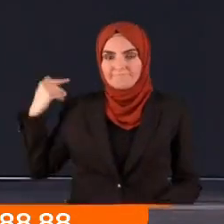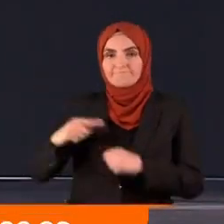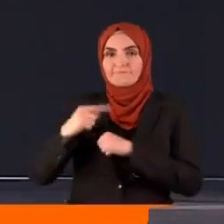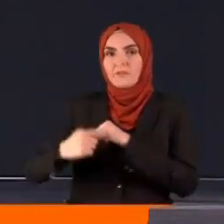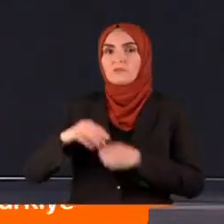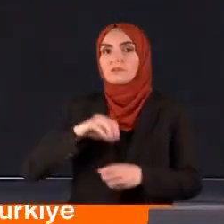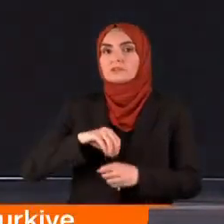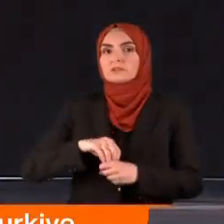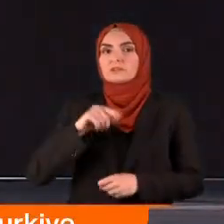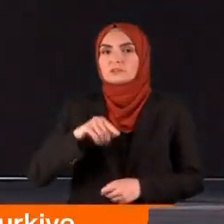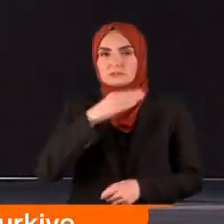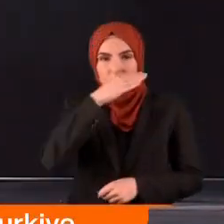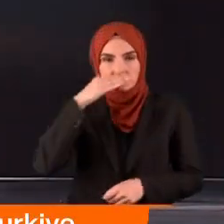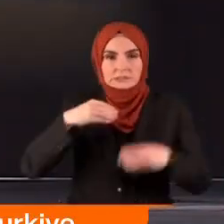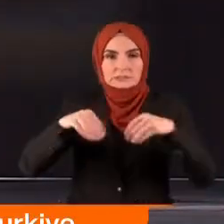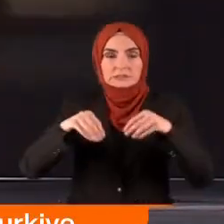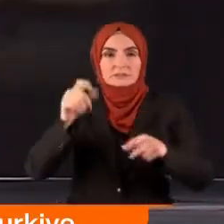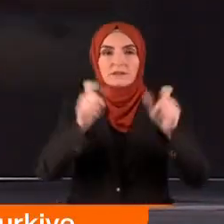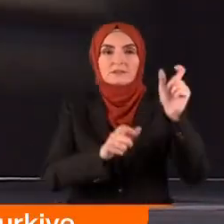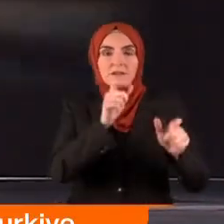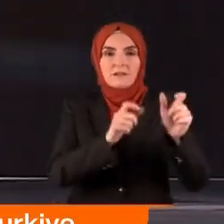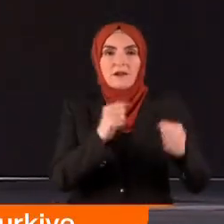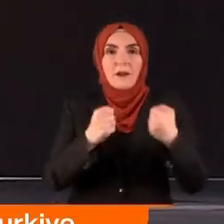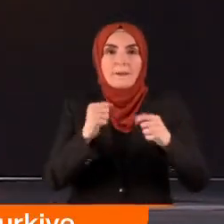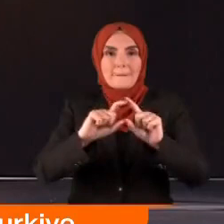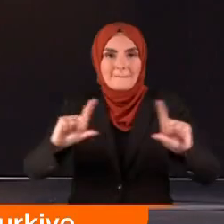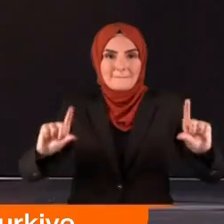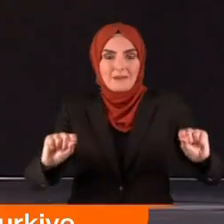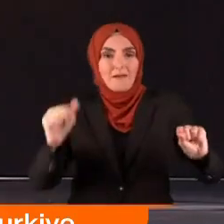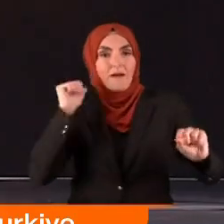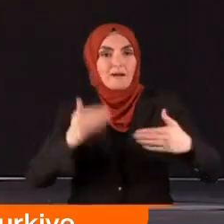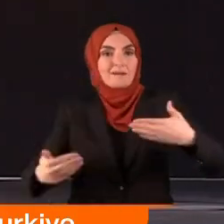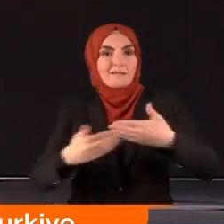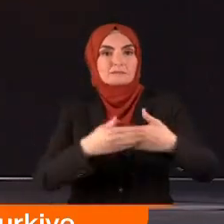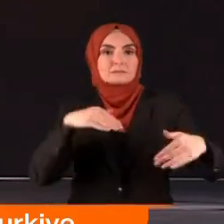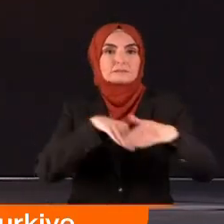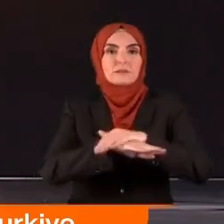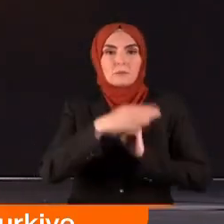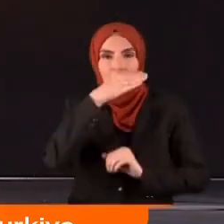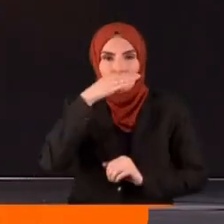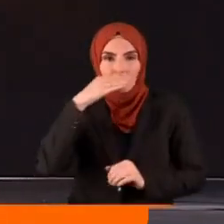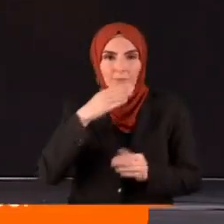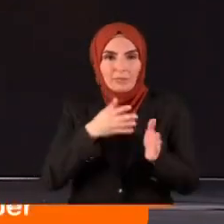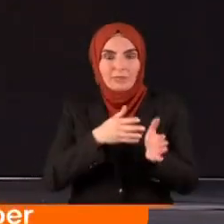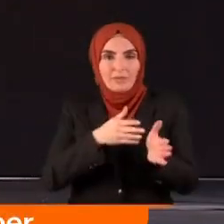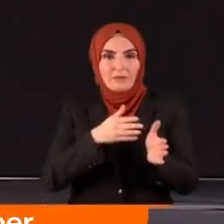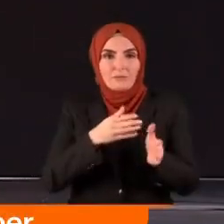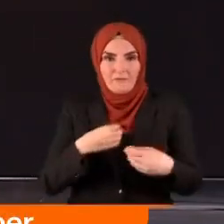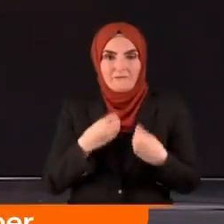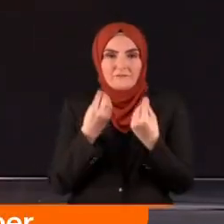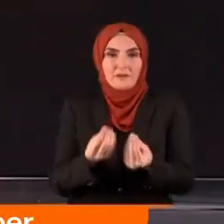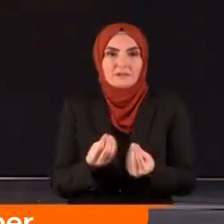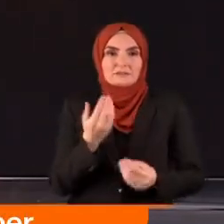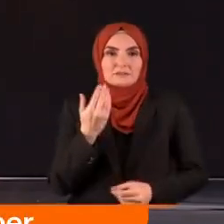Geçtiğimiz haftalarda zehir tacirlerinin araç plakasının arkasına sakladığı o uyuşturucu zulasını ekranlarınıza getirmiştik. Bluetooth